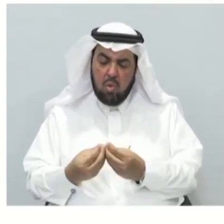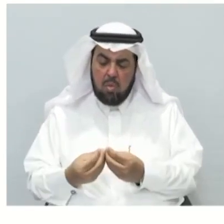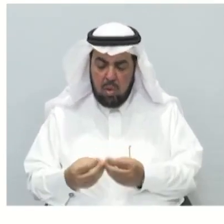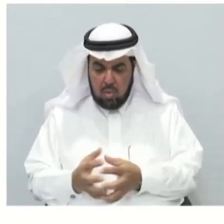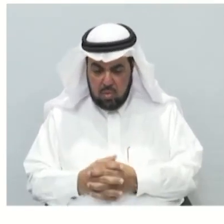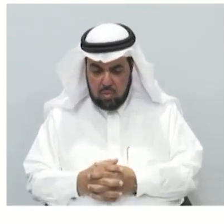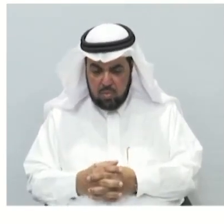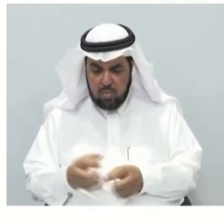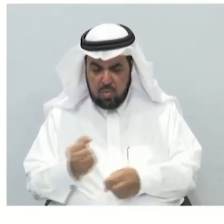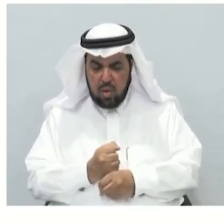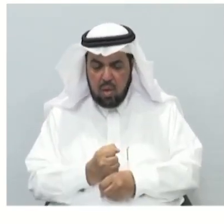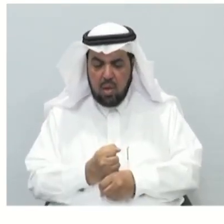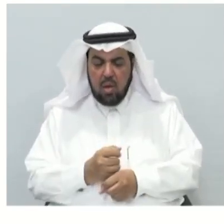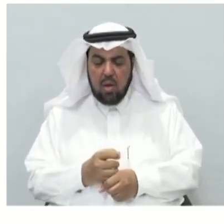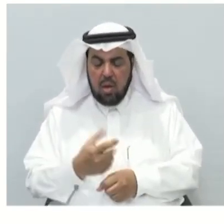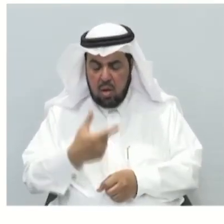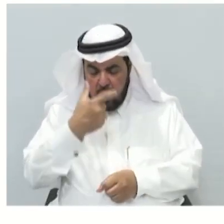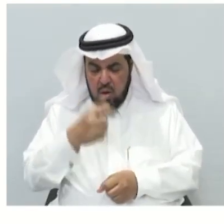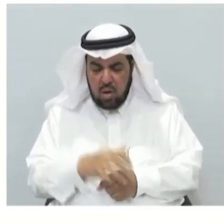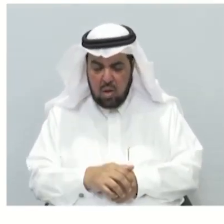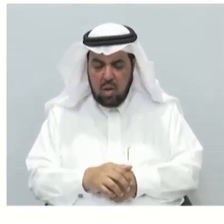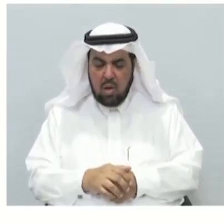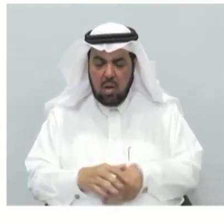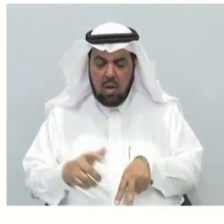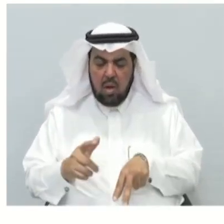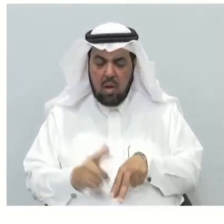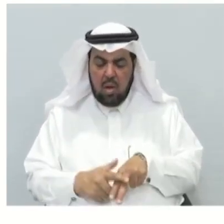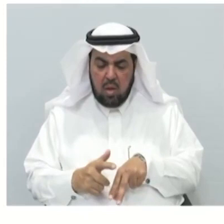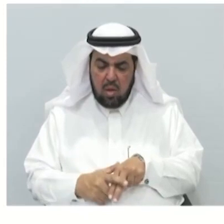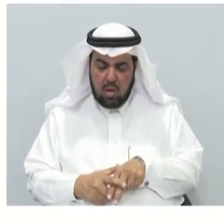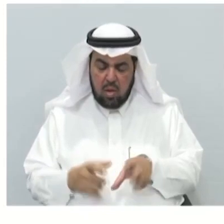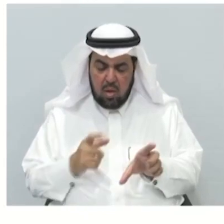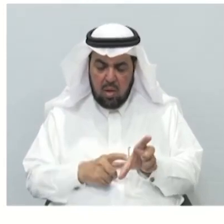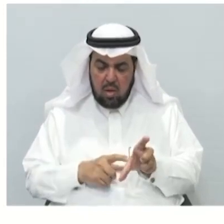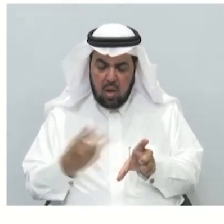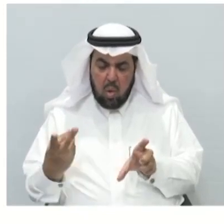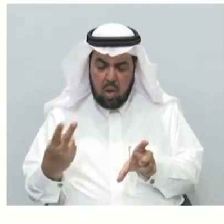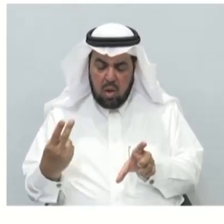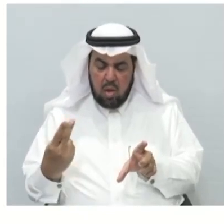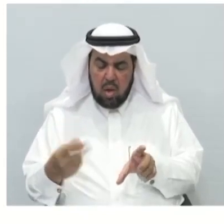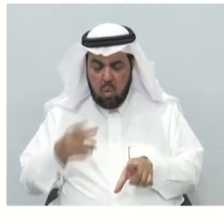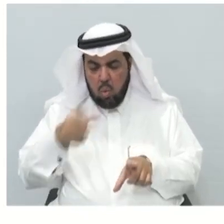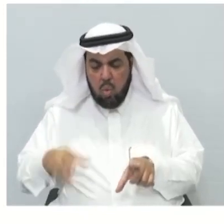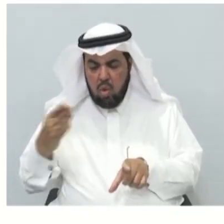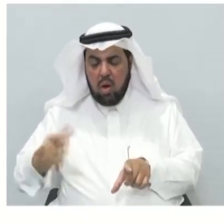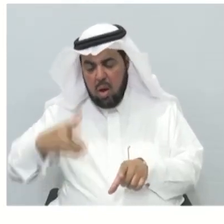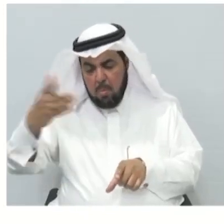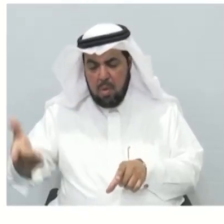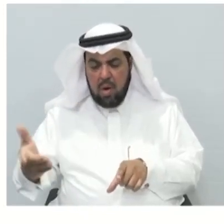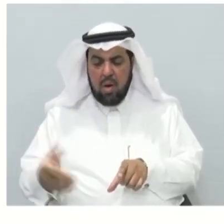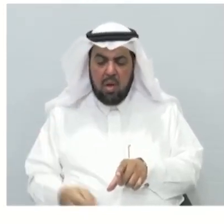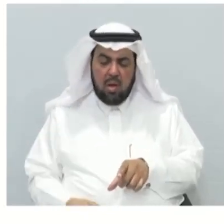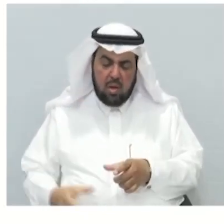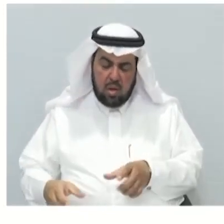استعمل النظريه نظريه ماذا نظريه الزاويتين والضلع الغير محصور بينهما